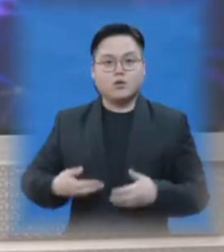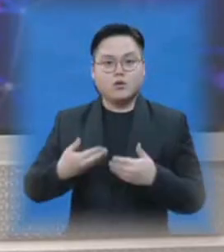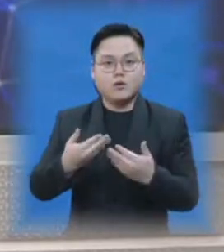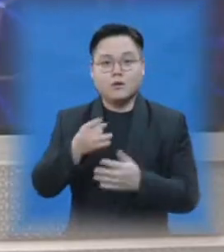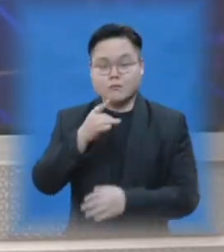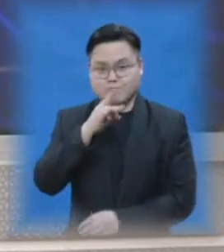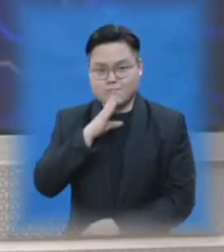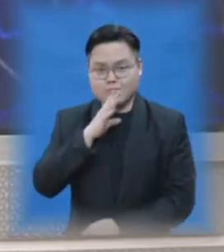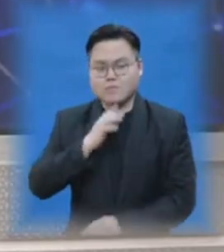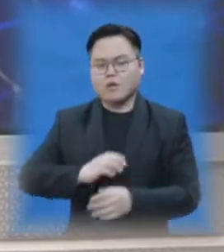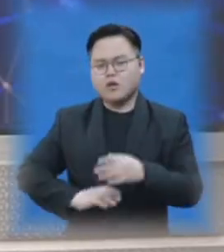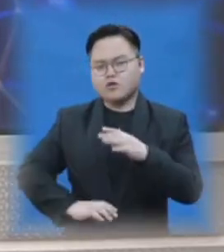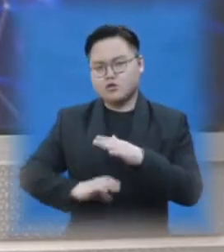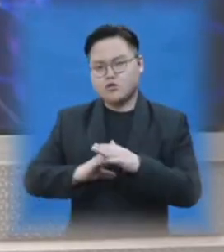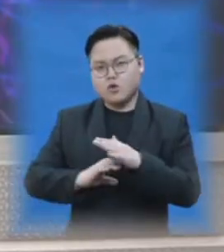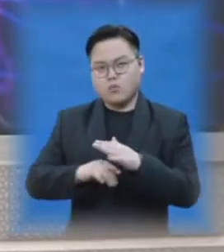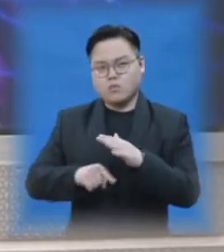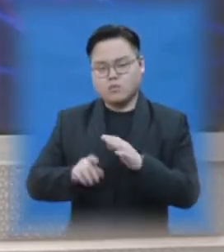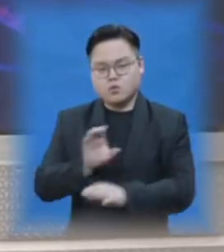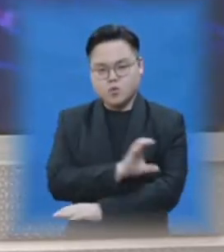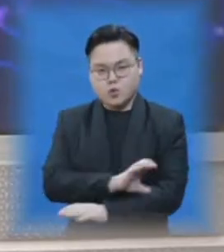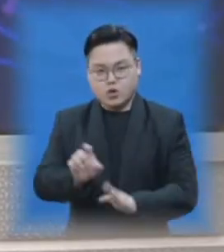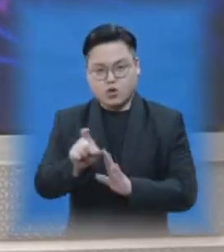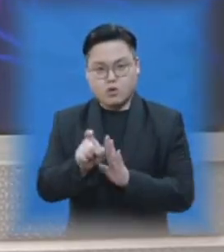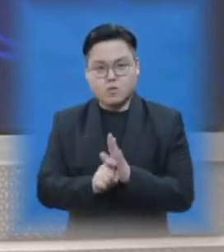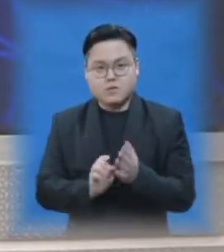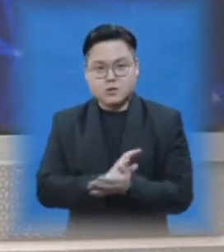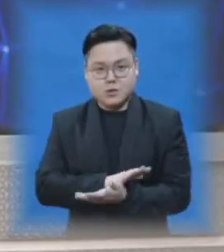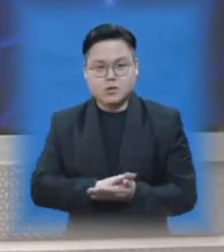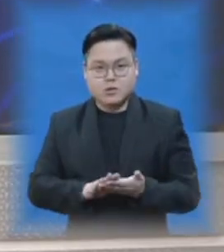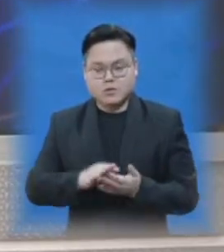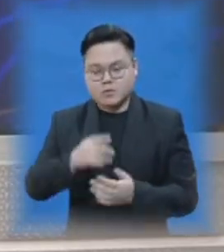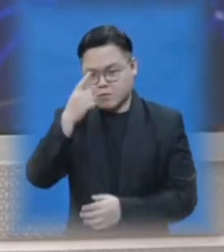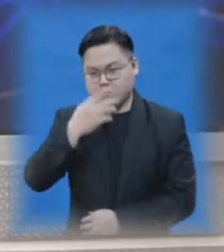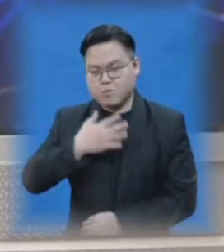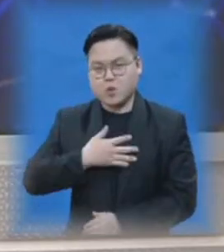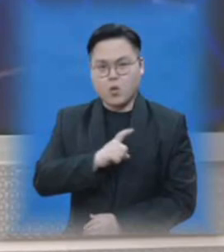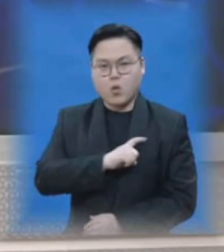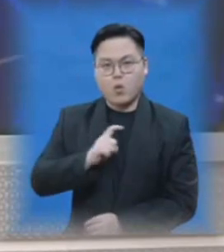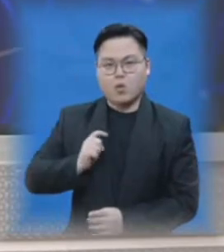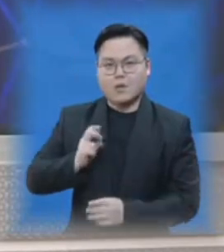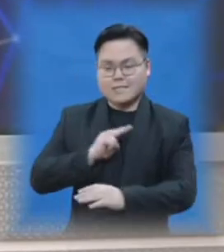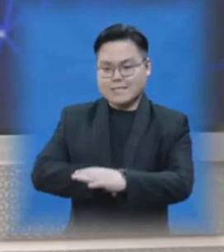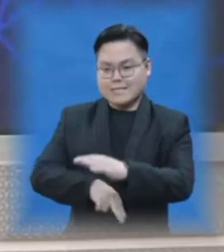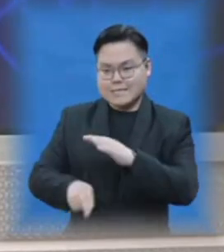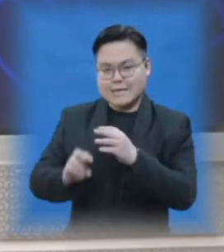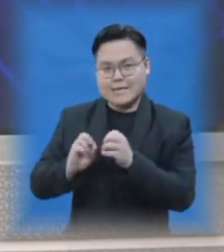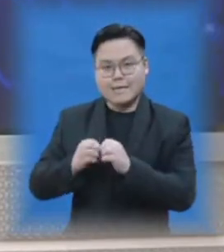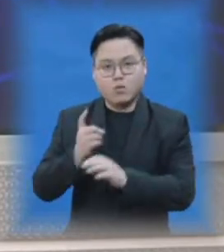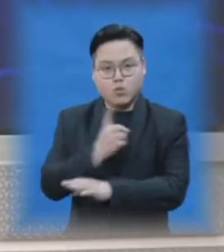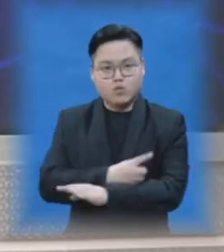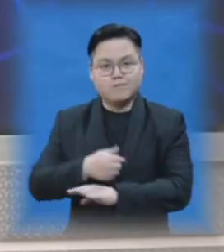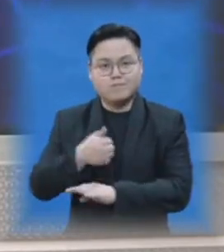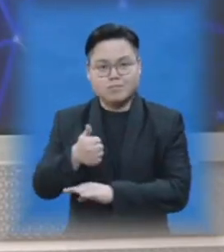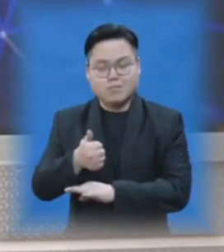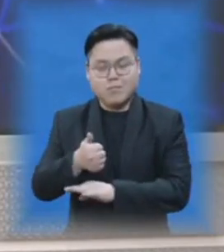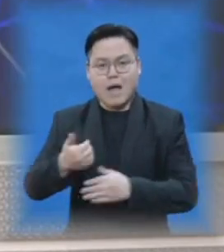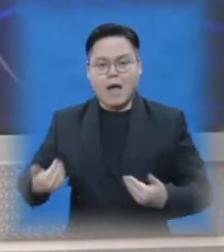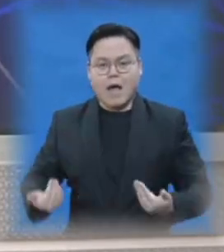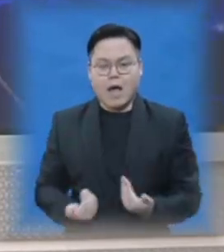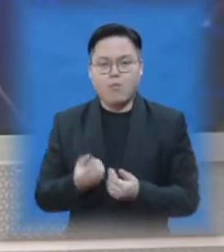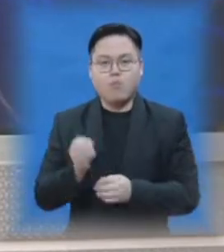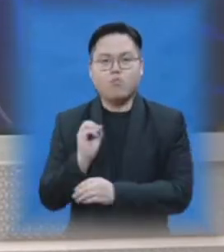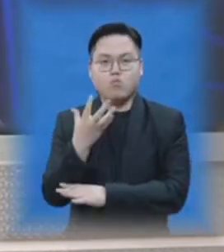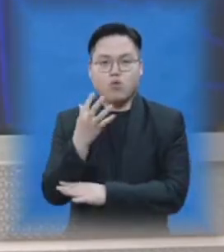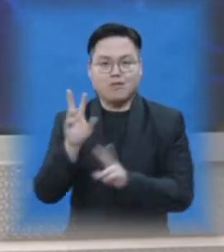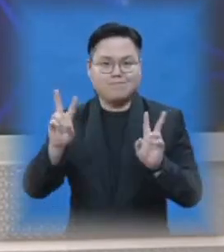Уулын өмнөх боловсролын сургалтын хөтөлбөрийн шинжлэх ухаанд манай улсын хувийн хвшлийн цэцэрлэгт хэрэгжиж үр дүн гарсан амьдралын мод хөтөлбөрийг хот